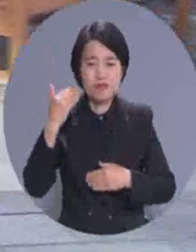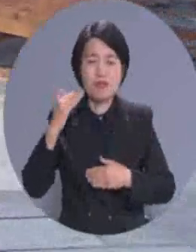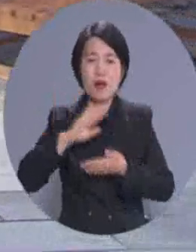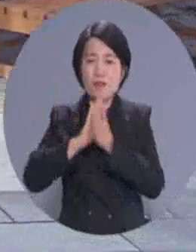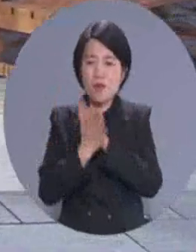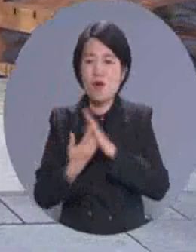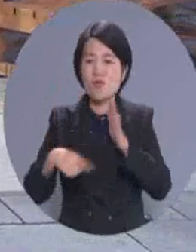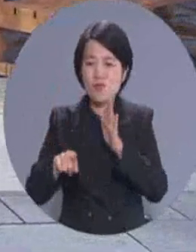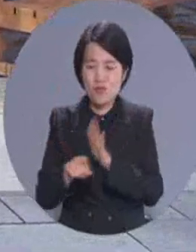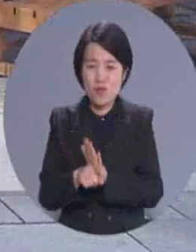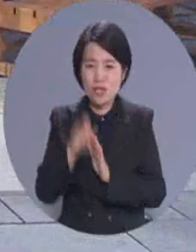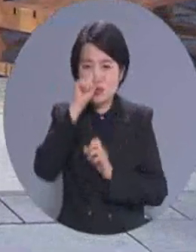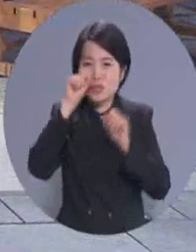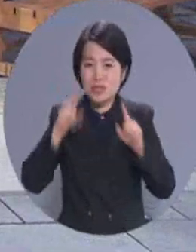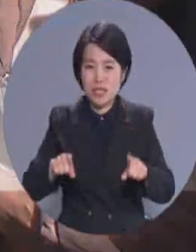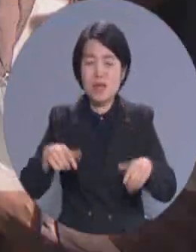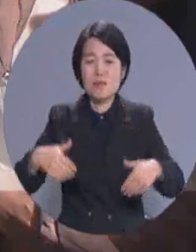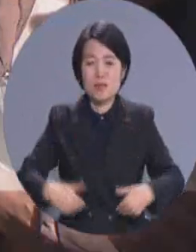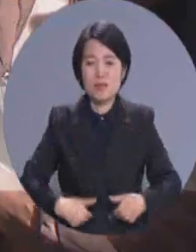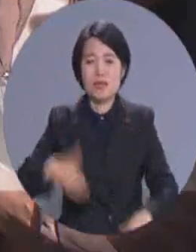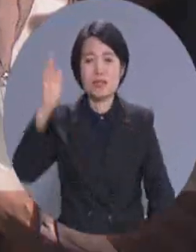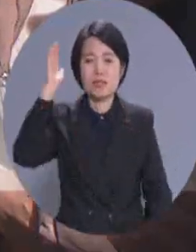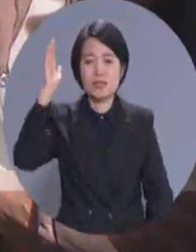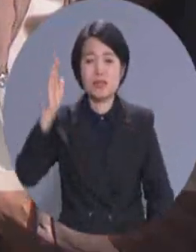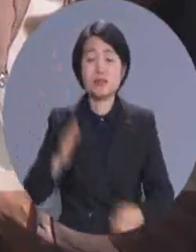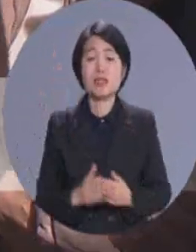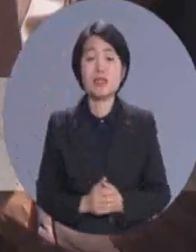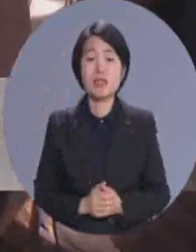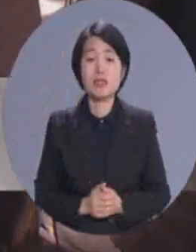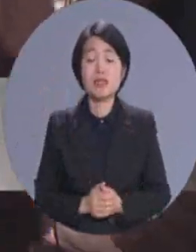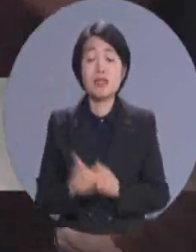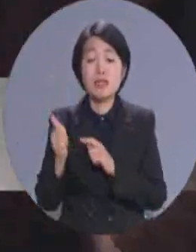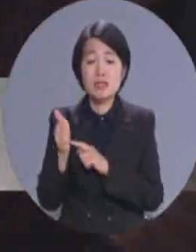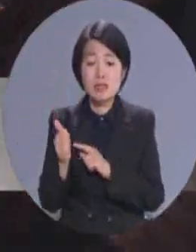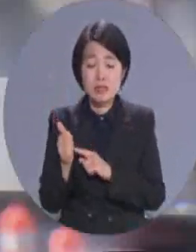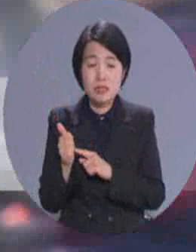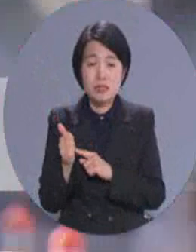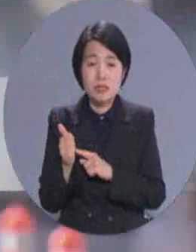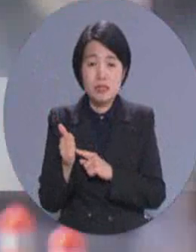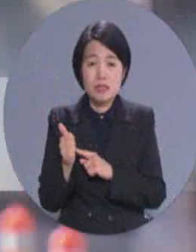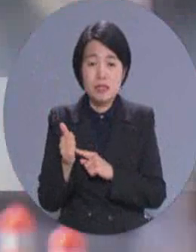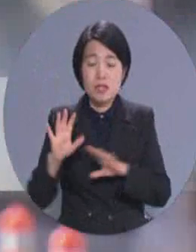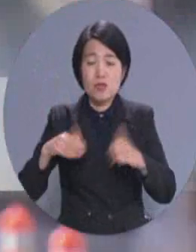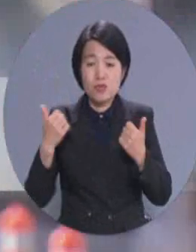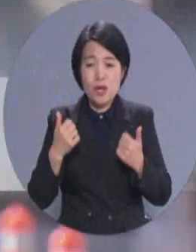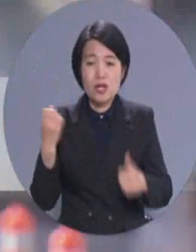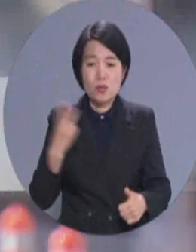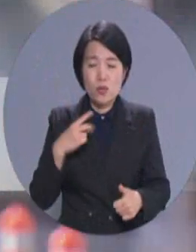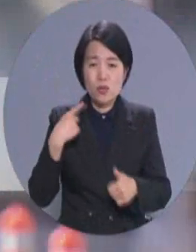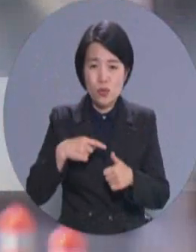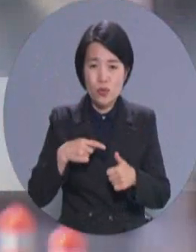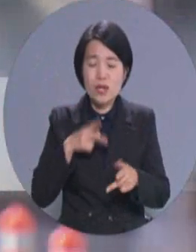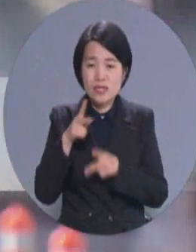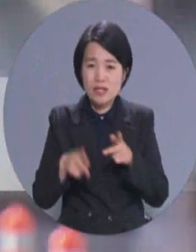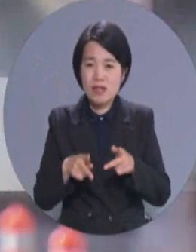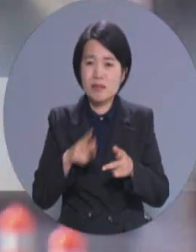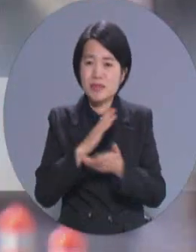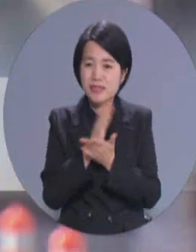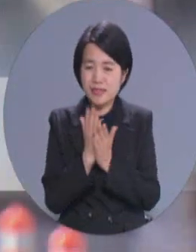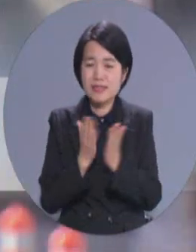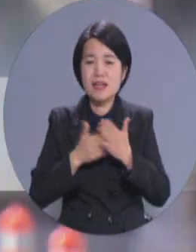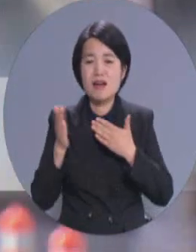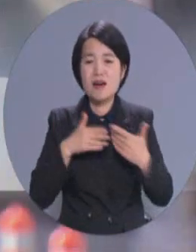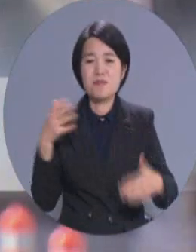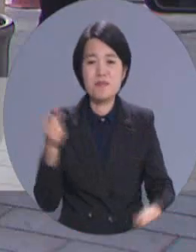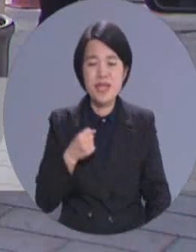나아가는 전환의 계기가 돼야 한다고 밝혔습니다 서전 의원은 또 국회 의원뿐 아니라 교육 산업계에서 일하며 쌓은